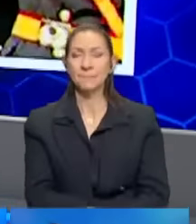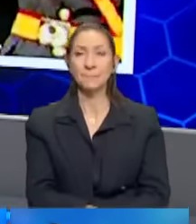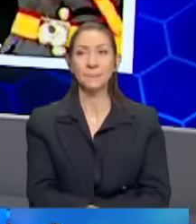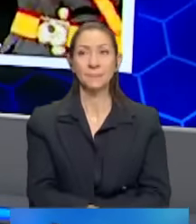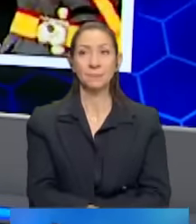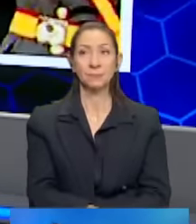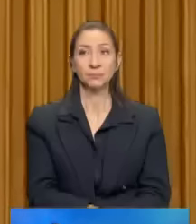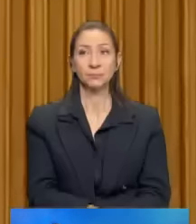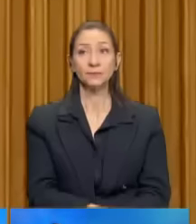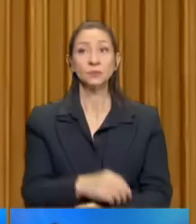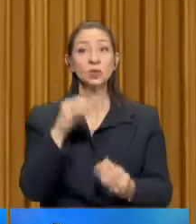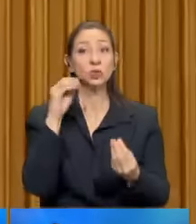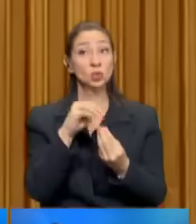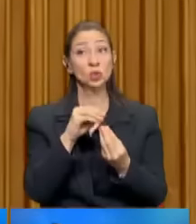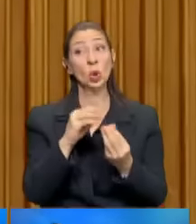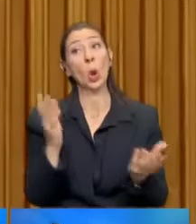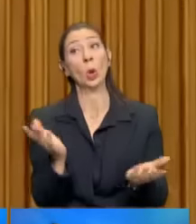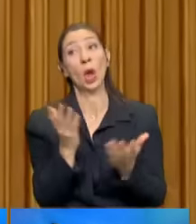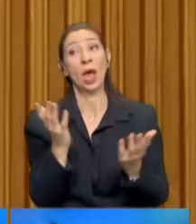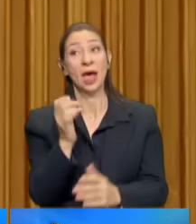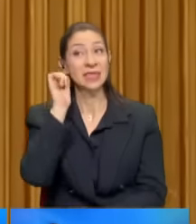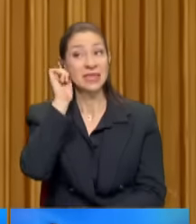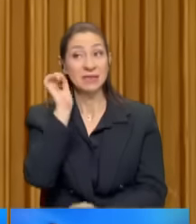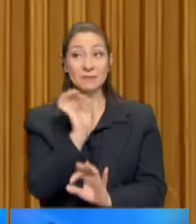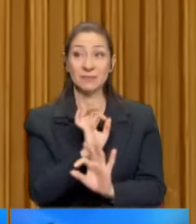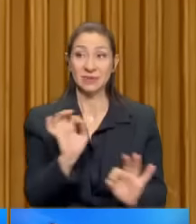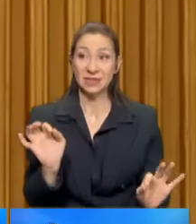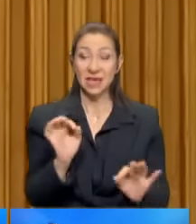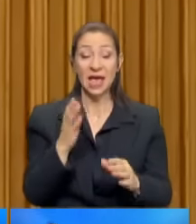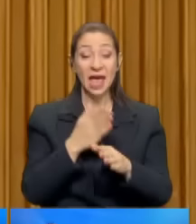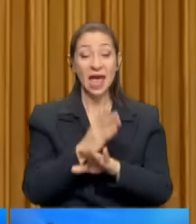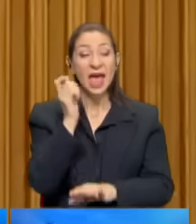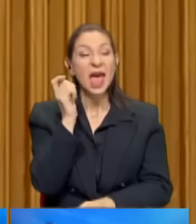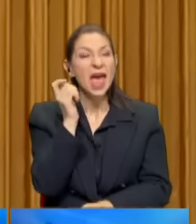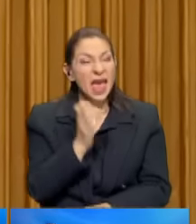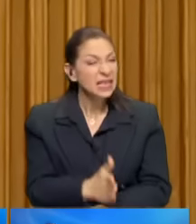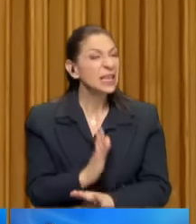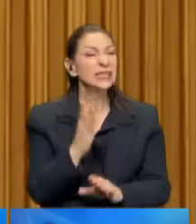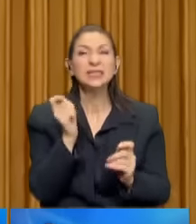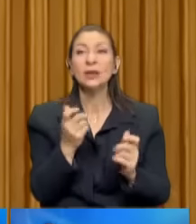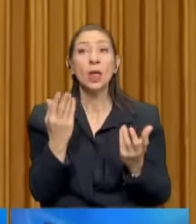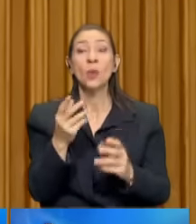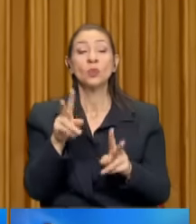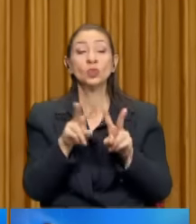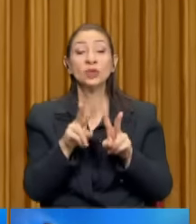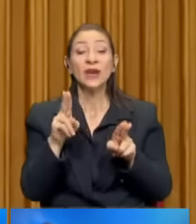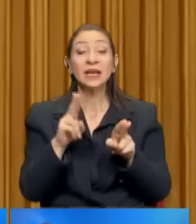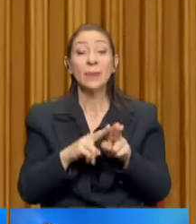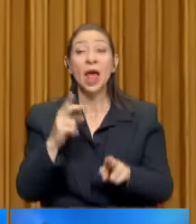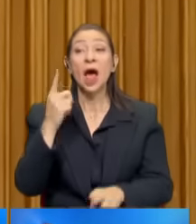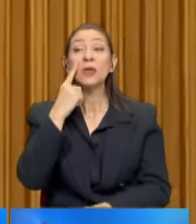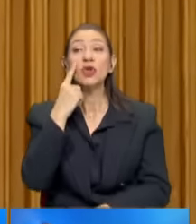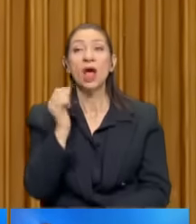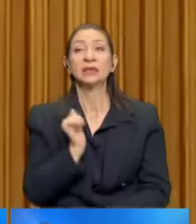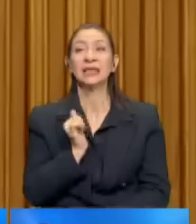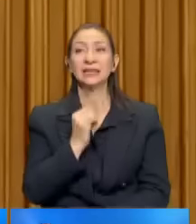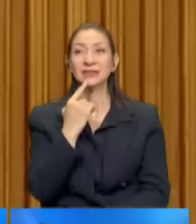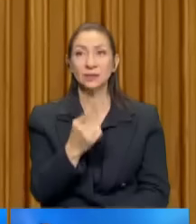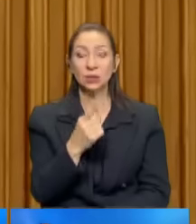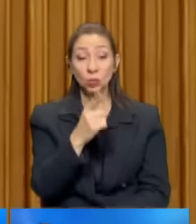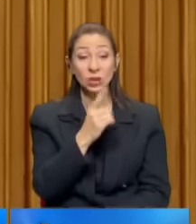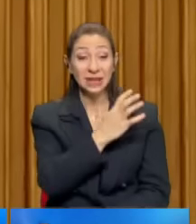keselim suç göya disiplinsizlik esas karın ağrısı Mustafa Kemal'in askerleri izlemesi